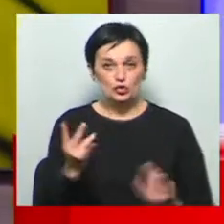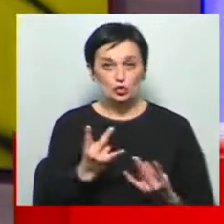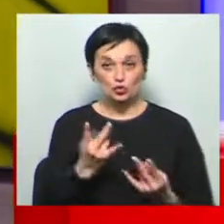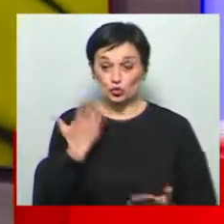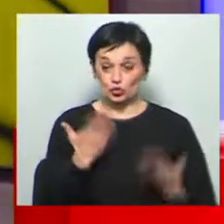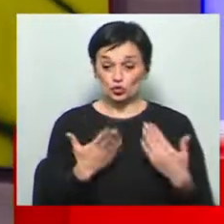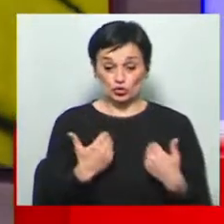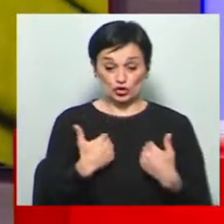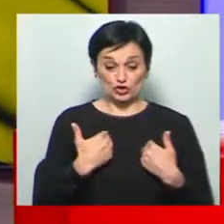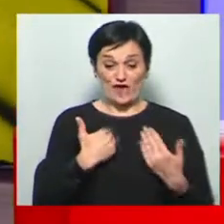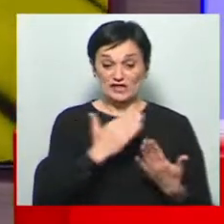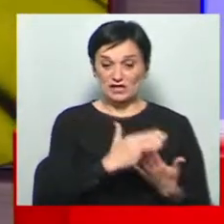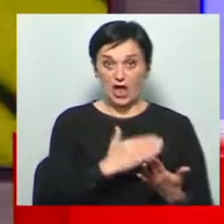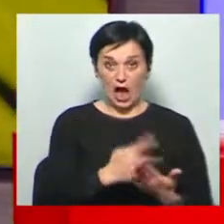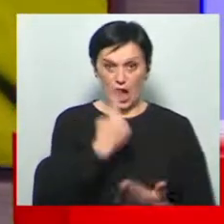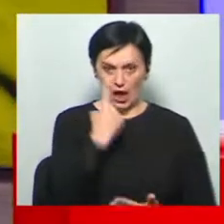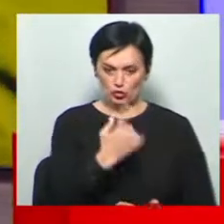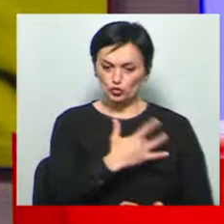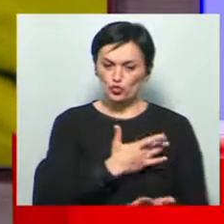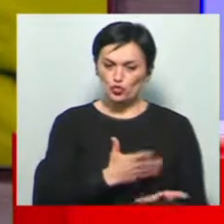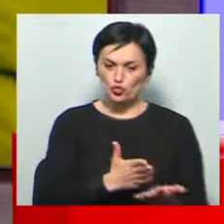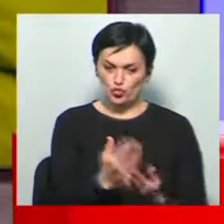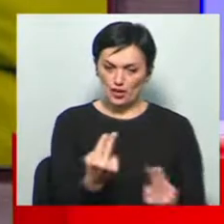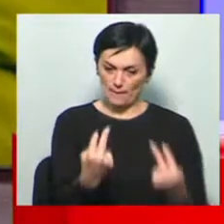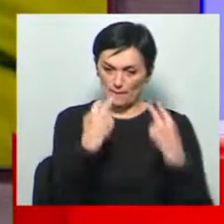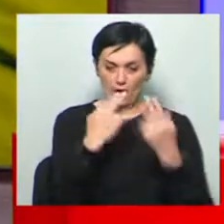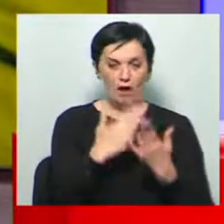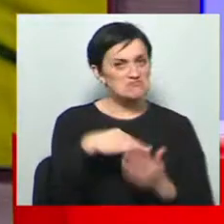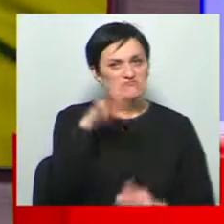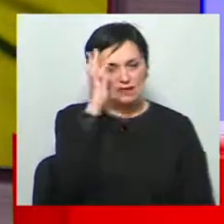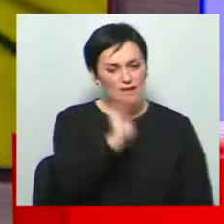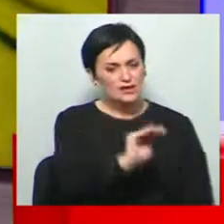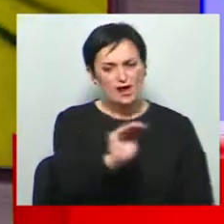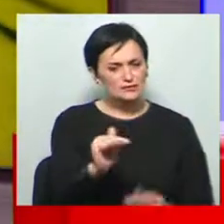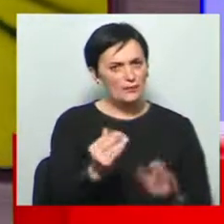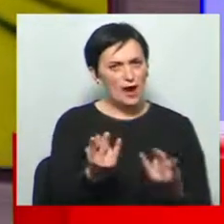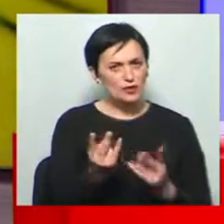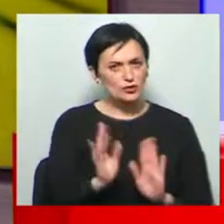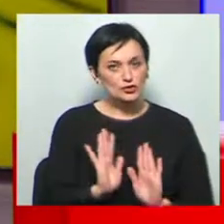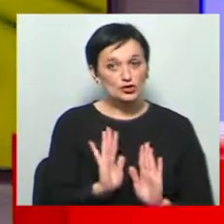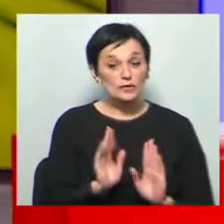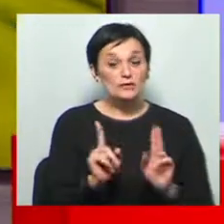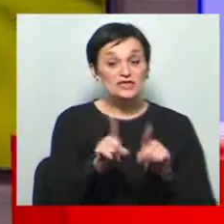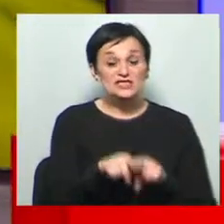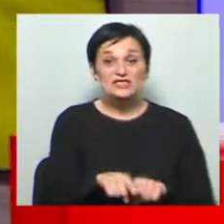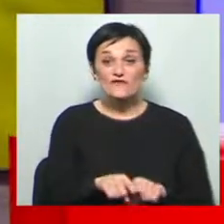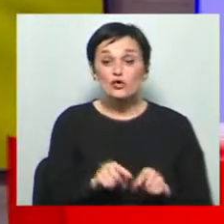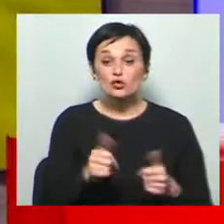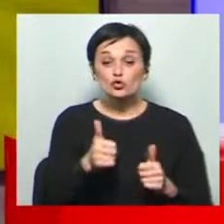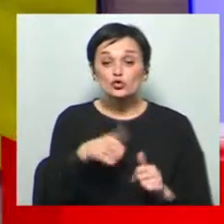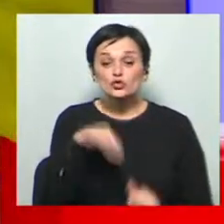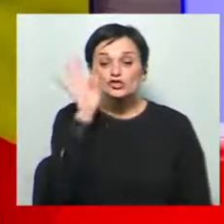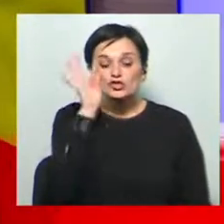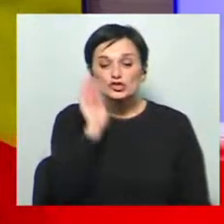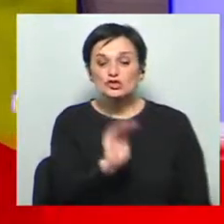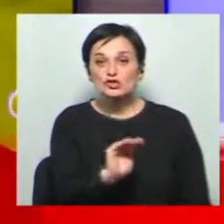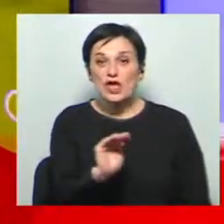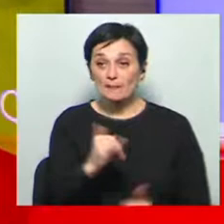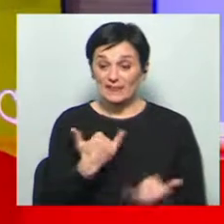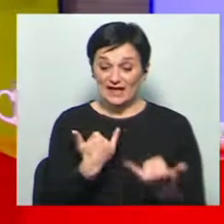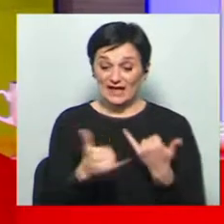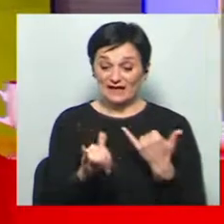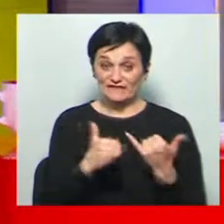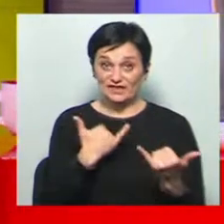თუ თქვენ ჩვენი გადაცემის ერთგული მაყურებელი ბრძანდებით, თქვენ ამის გახსენებაც არ გჭირდებათ. ისევე როგორც იმის შეხსენება, რომ